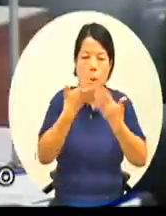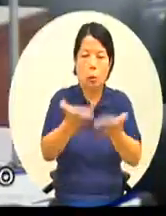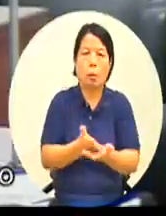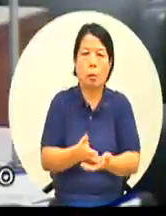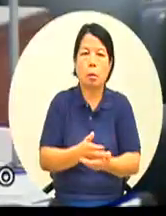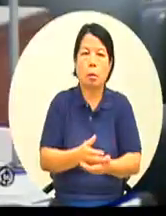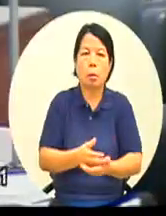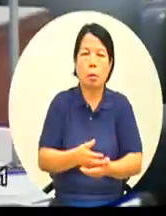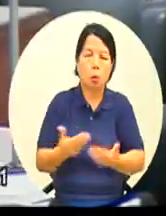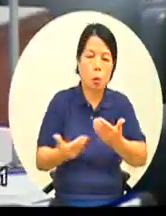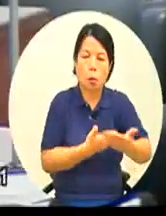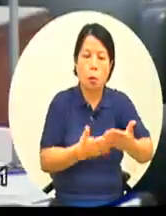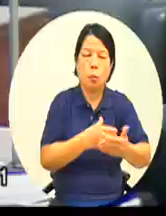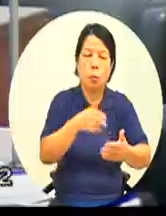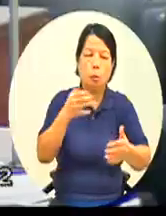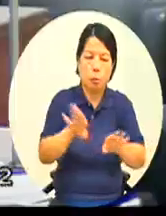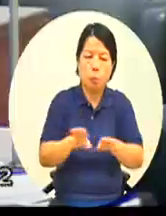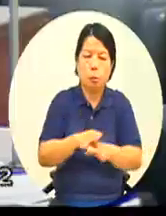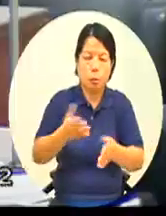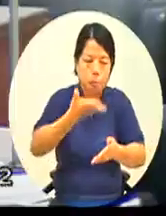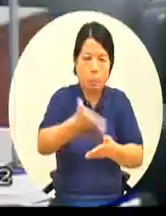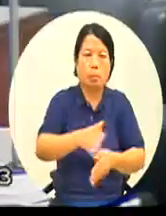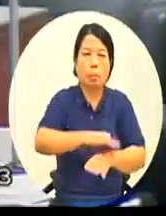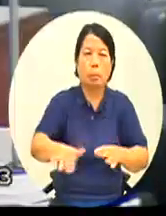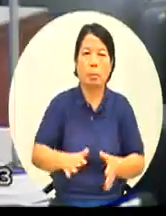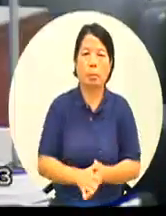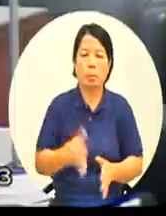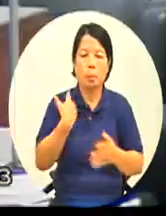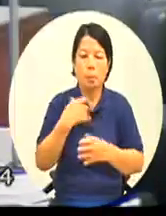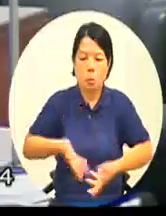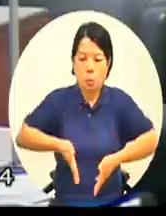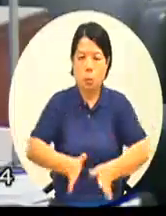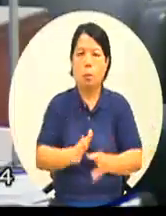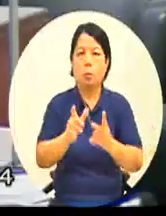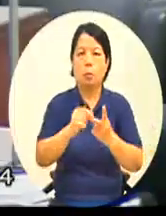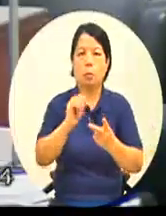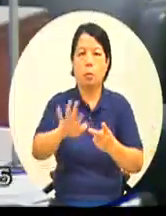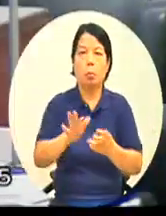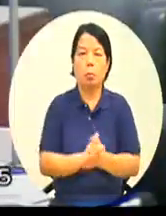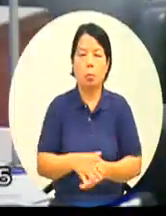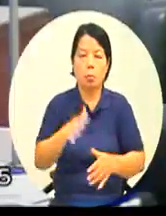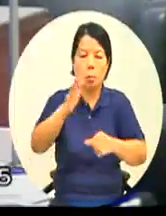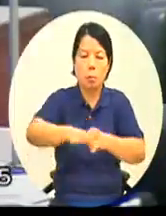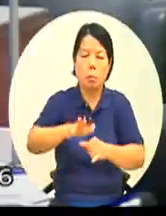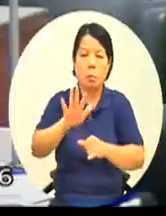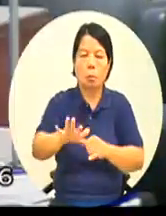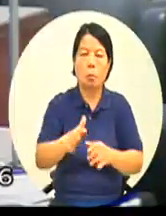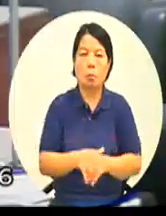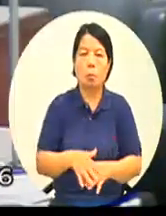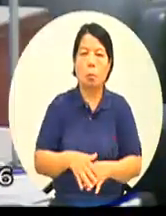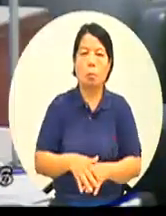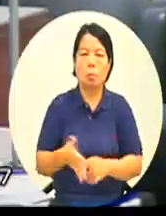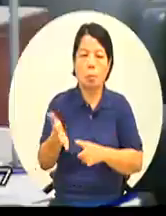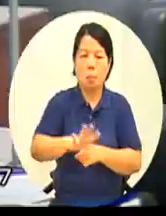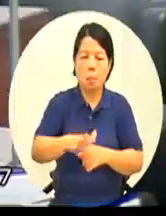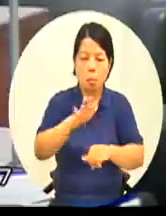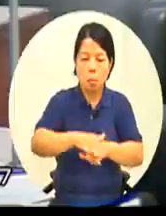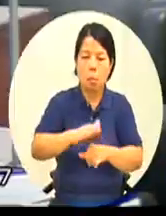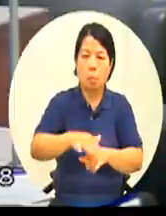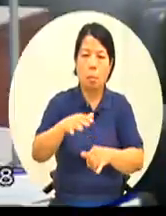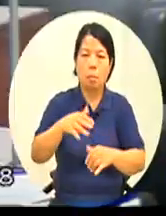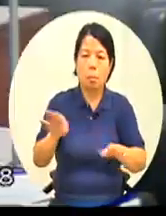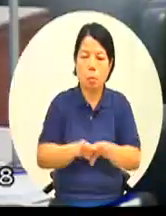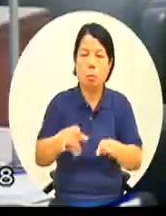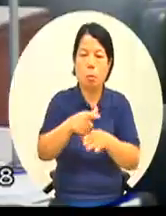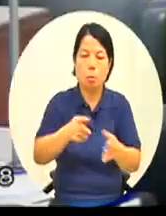假。好，那我觉得其实这是产假、育婴假、丧假，刚刚也说了，台北市政府他们去函劳